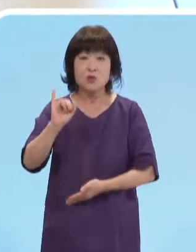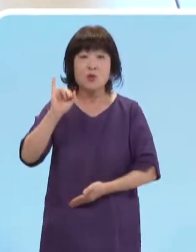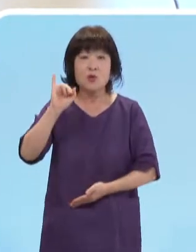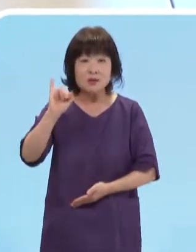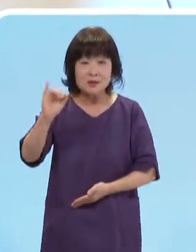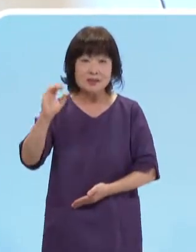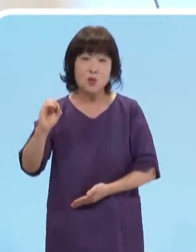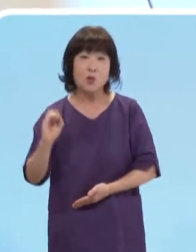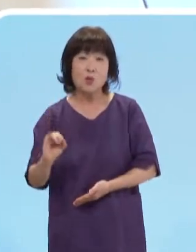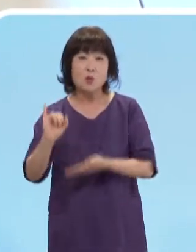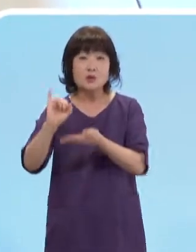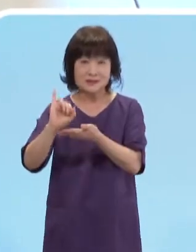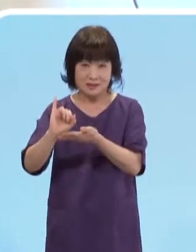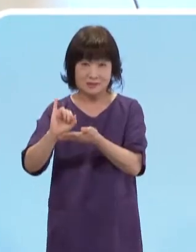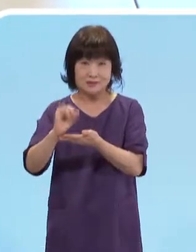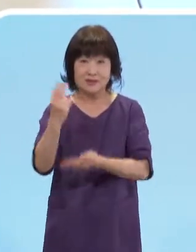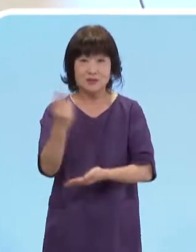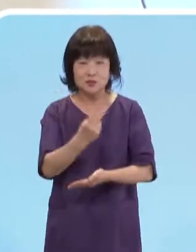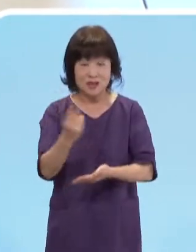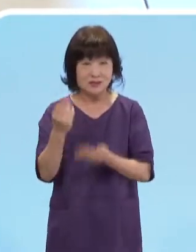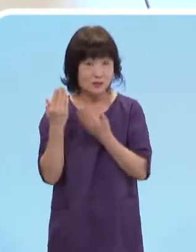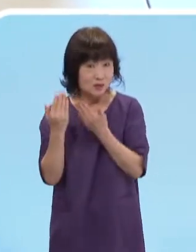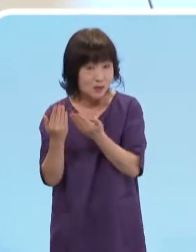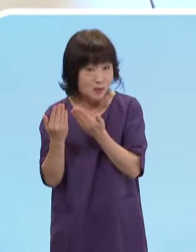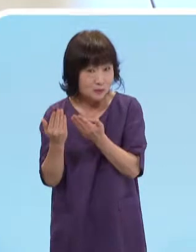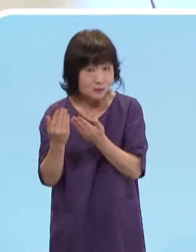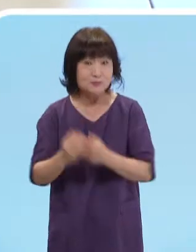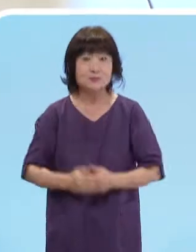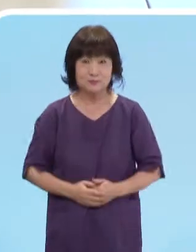人についてお聞きしてみました。